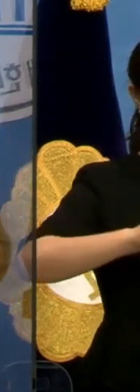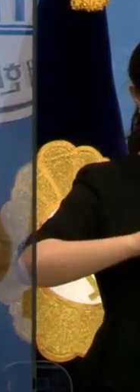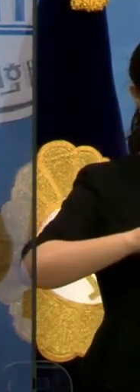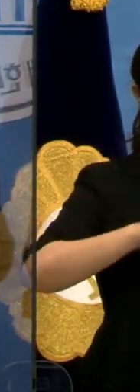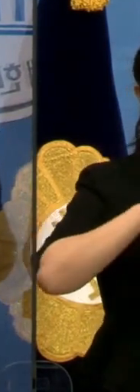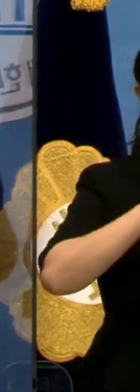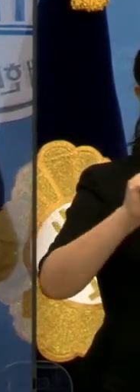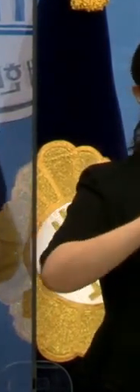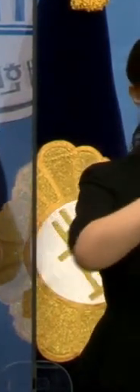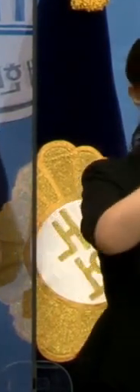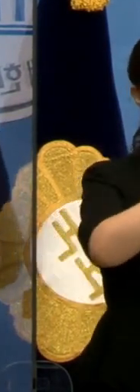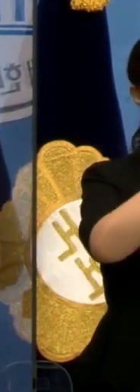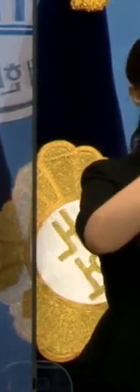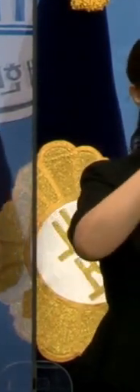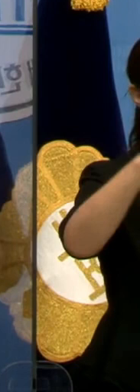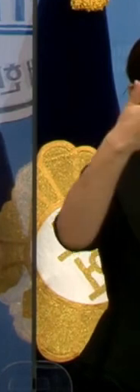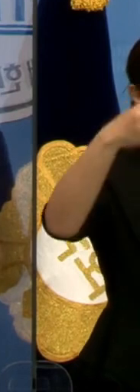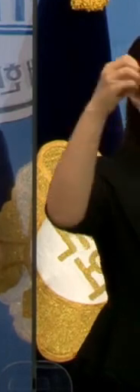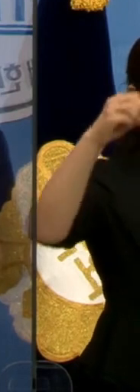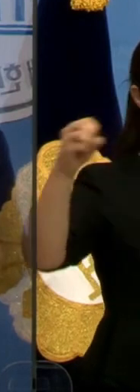31.9%를 가액으로는